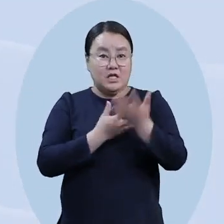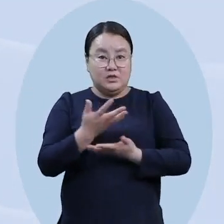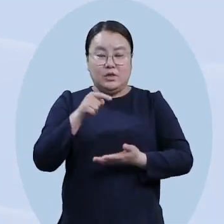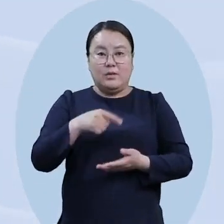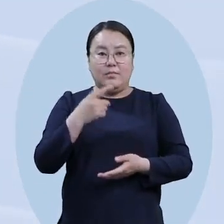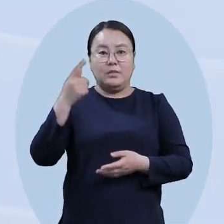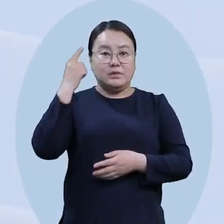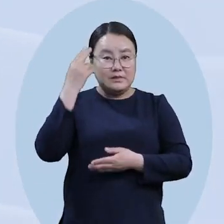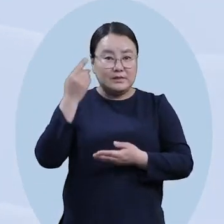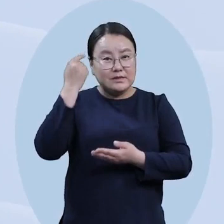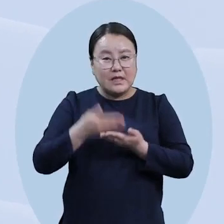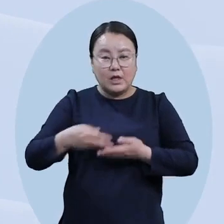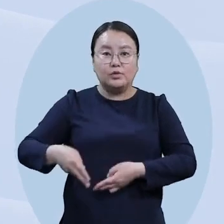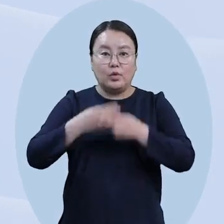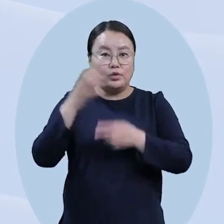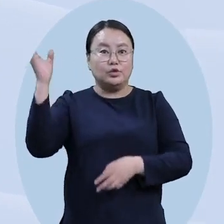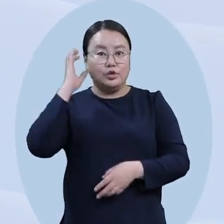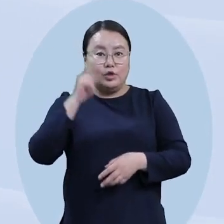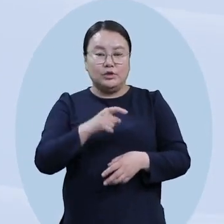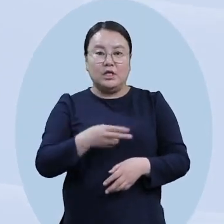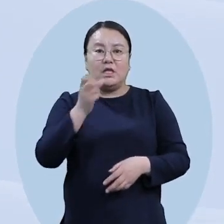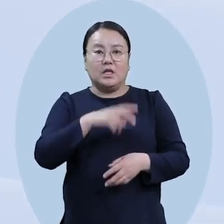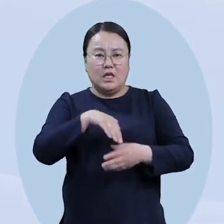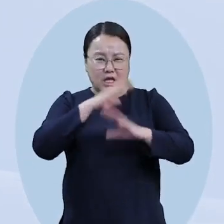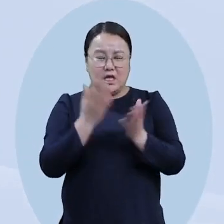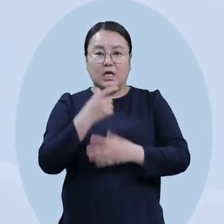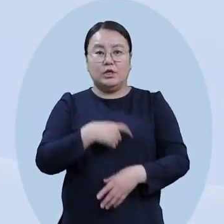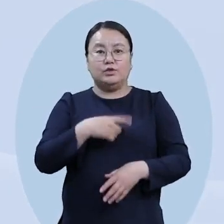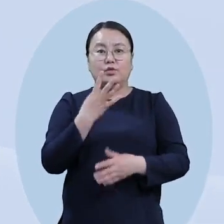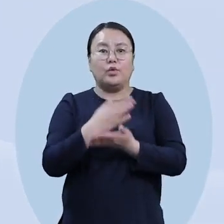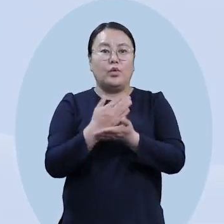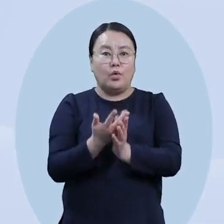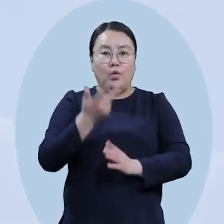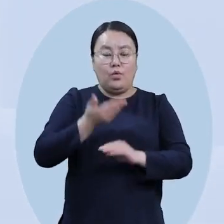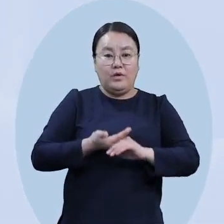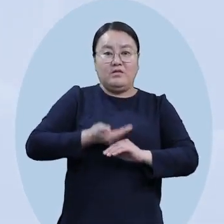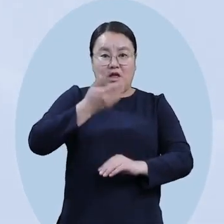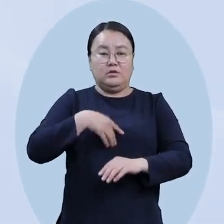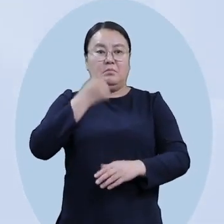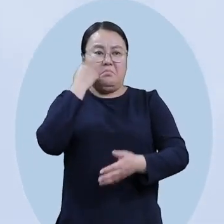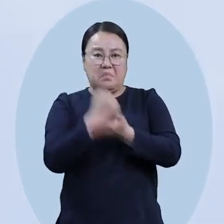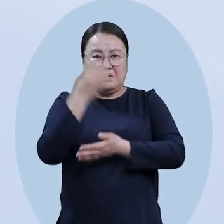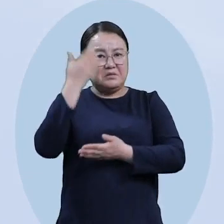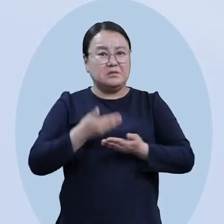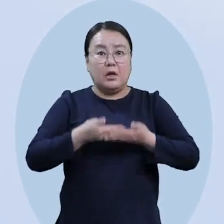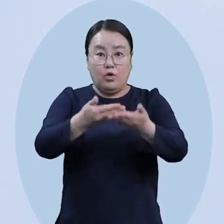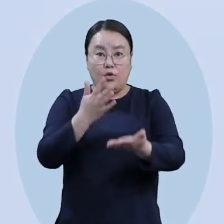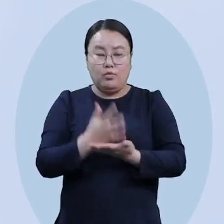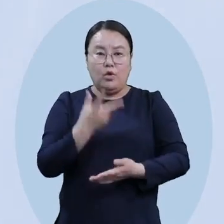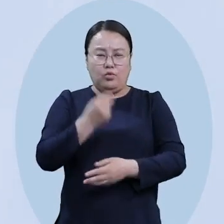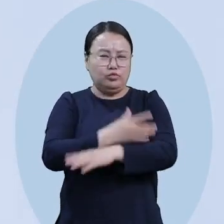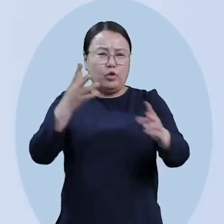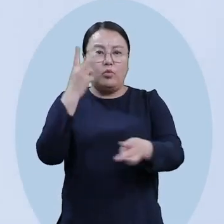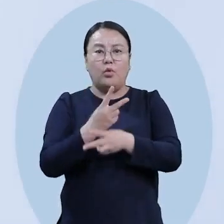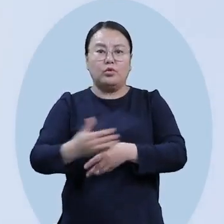байнгын хорооны санал дүгнэлтийг сонсож улсын хурлын нийт гишүүний 4/3 түүнээс дээш хувь нь батлах санал өгсөн бол үндсэн хуульд